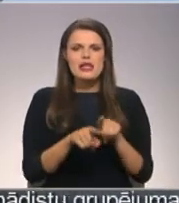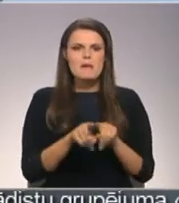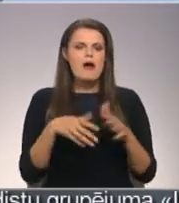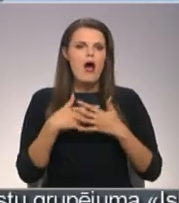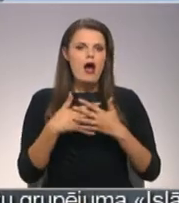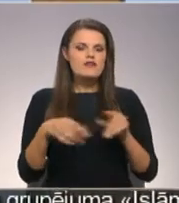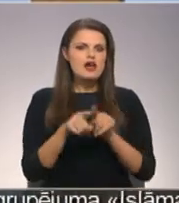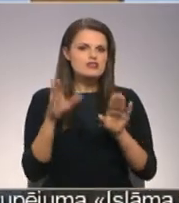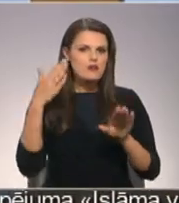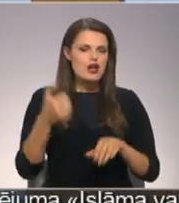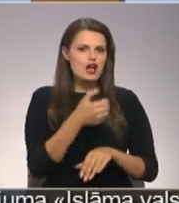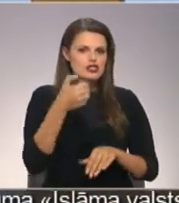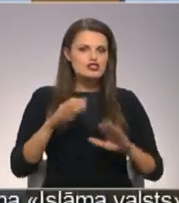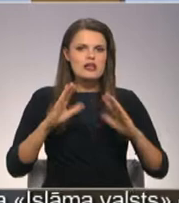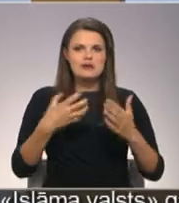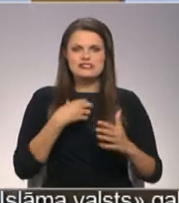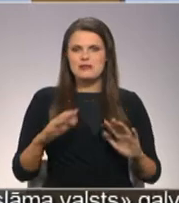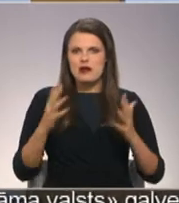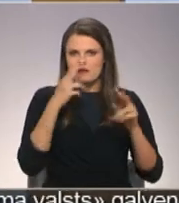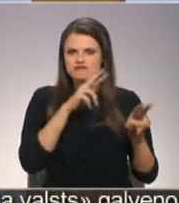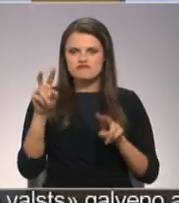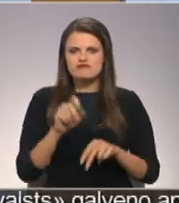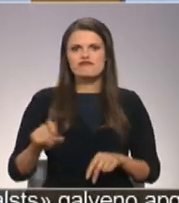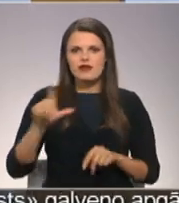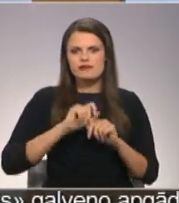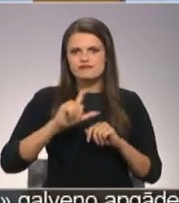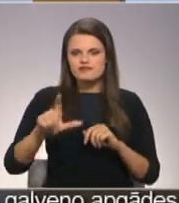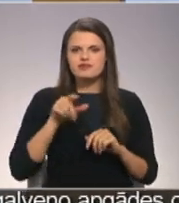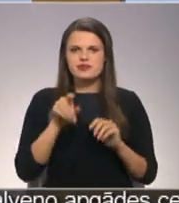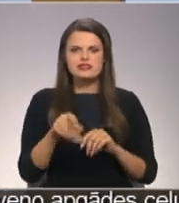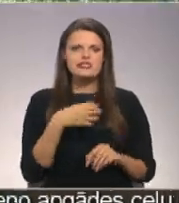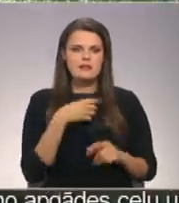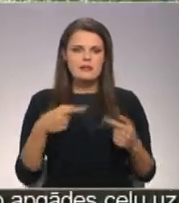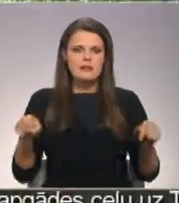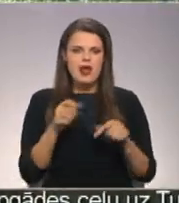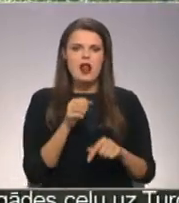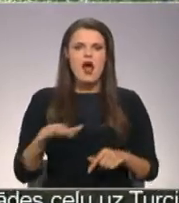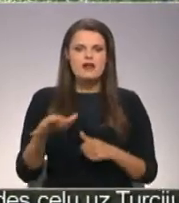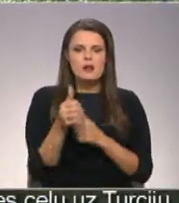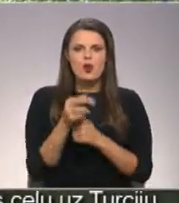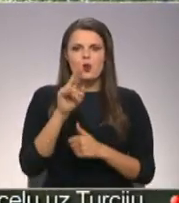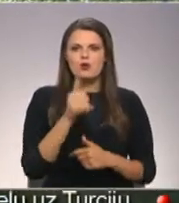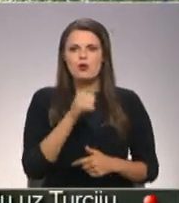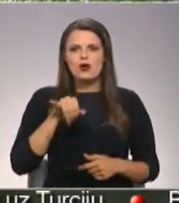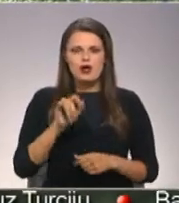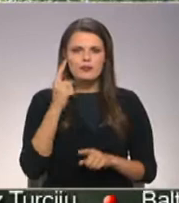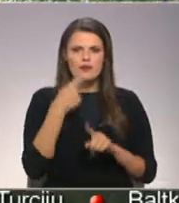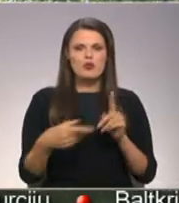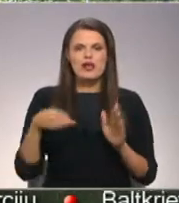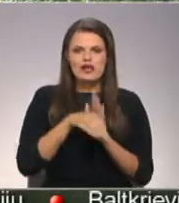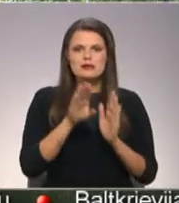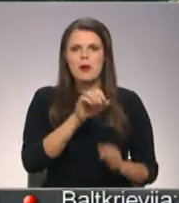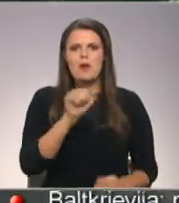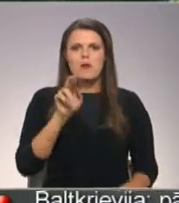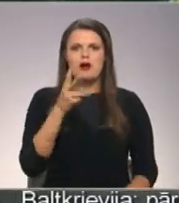kā pērn, taču saslimšanas gadījumu novērots vairāk un ērču encefalīta endemiskajā teritorijā Latgalē blakus Rugājiem pirmo reizi iekļauts arī